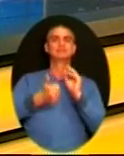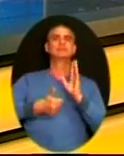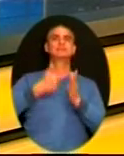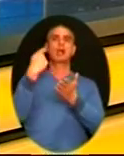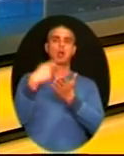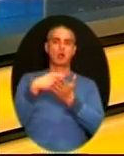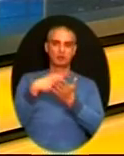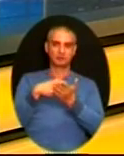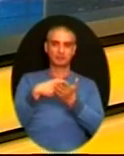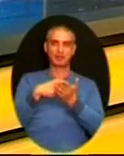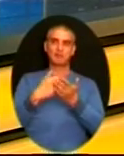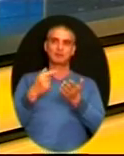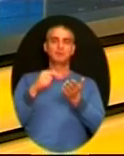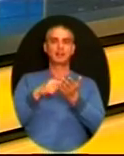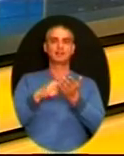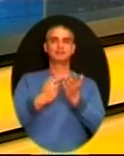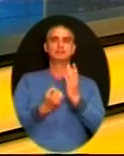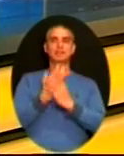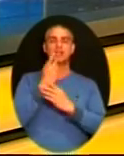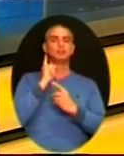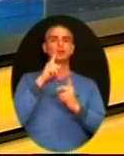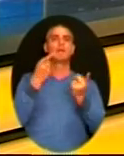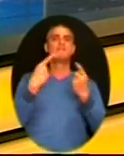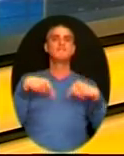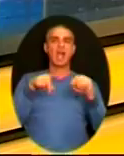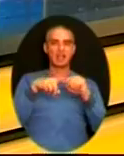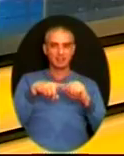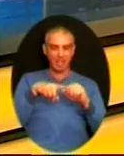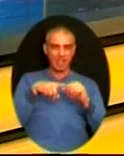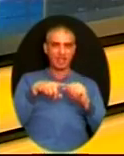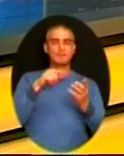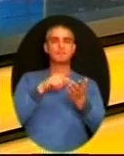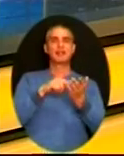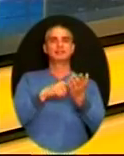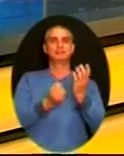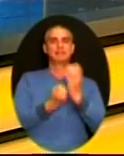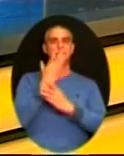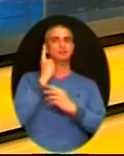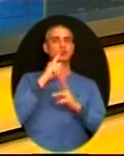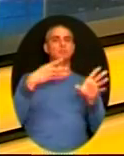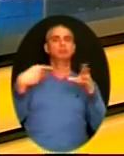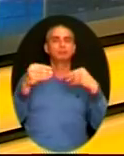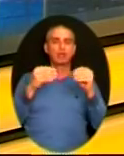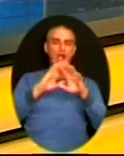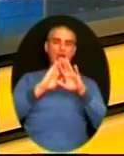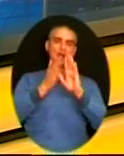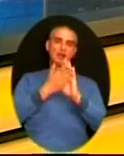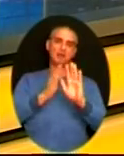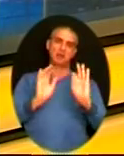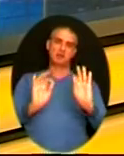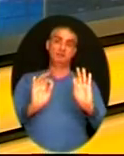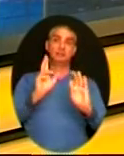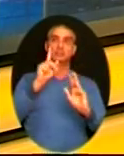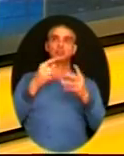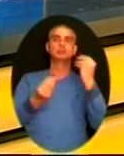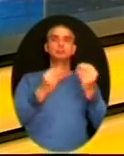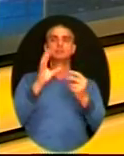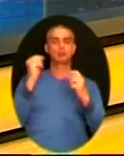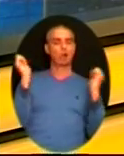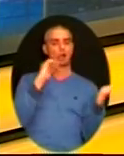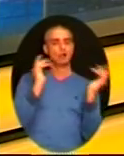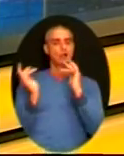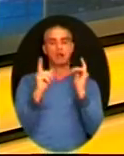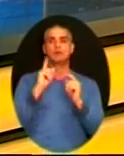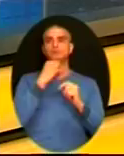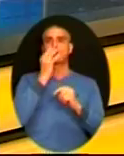אוצר, בשביל זה נולדה המילה ועדה, בשביל זה נולדה המילה פשרה, הכל בסדר. יש משחק של הורדת ידיים,